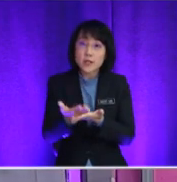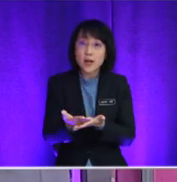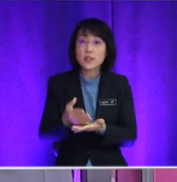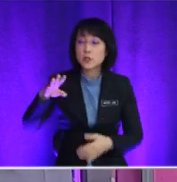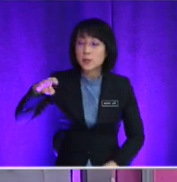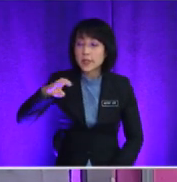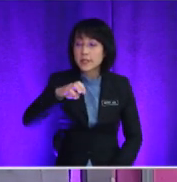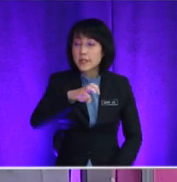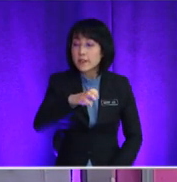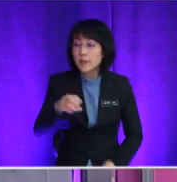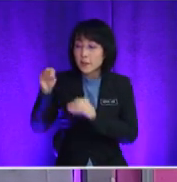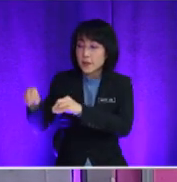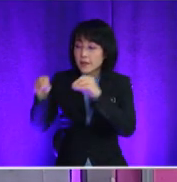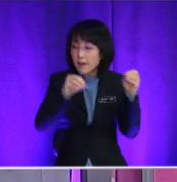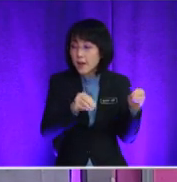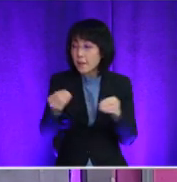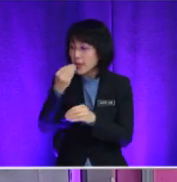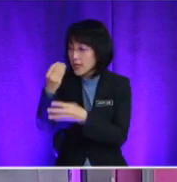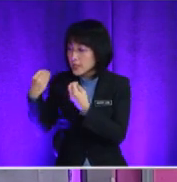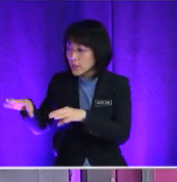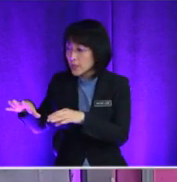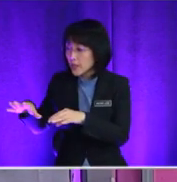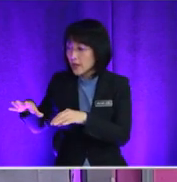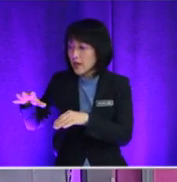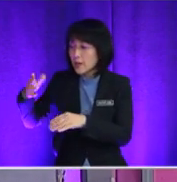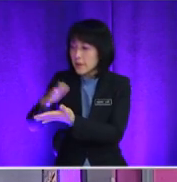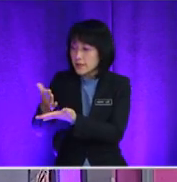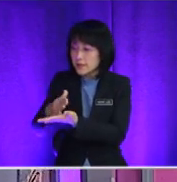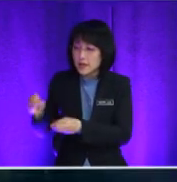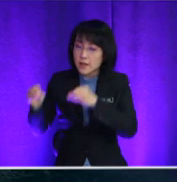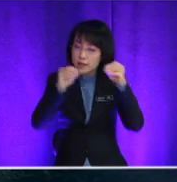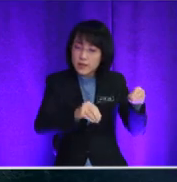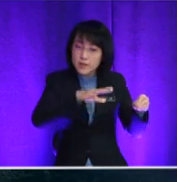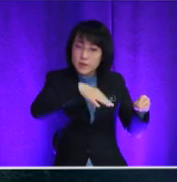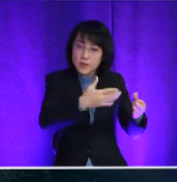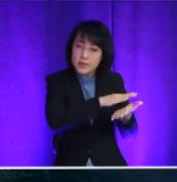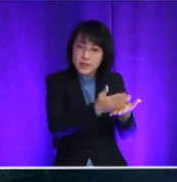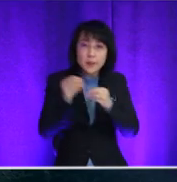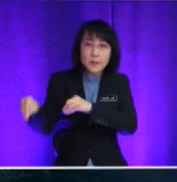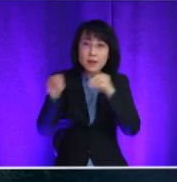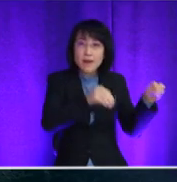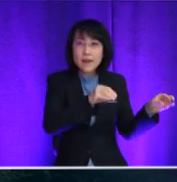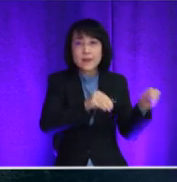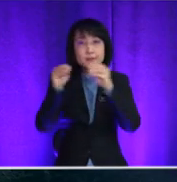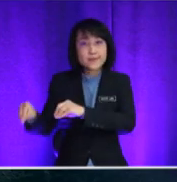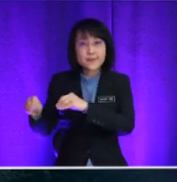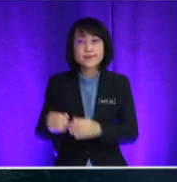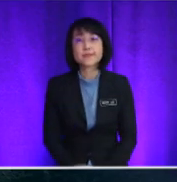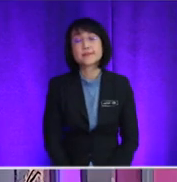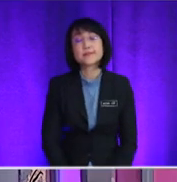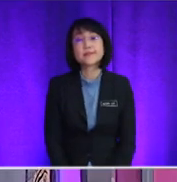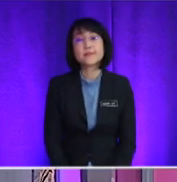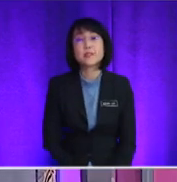berlakunya pencemaran makanan oke jadi pencemaran